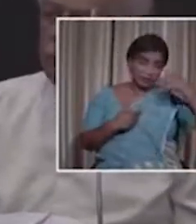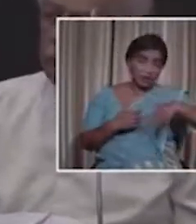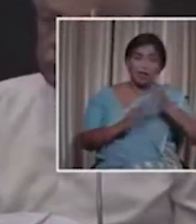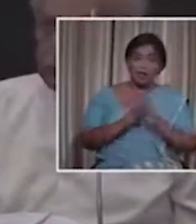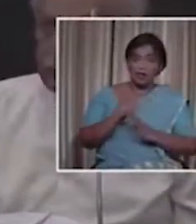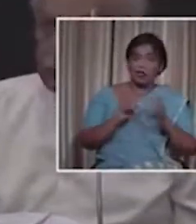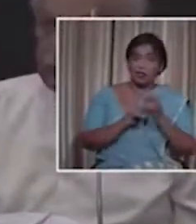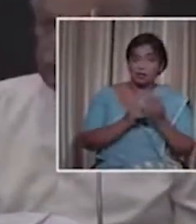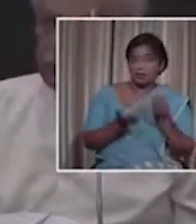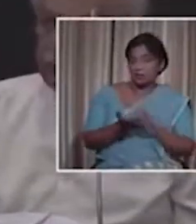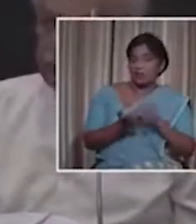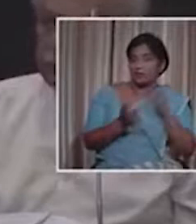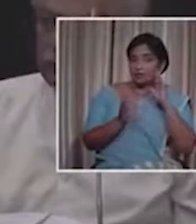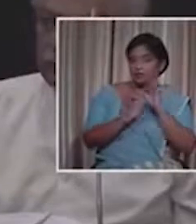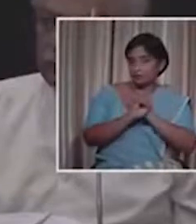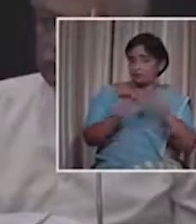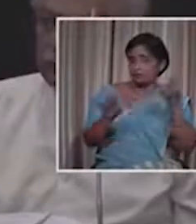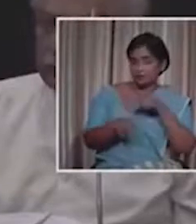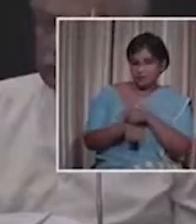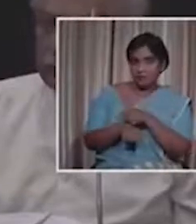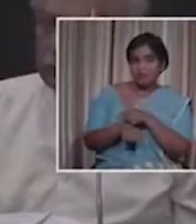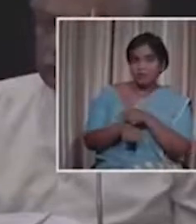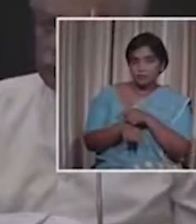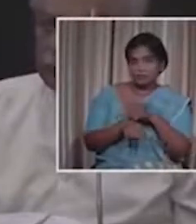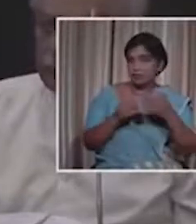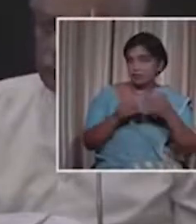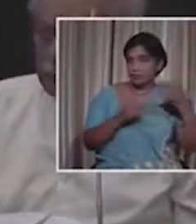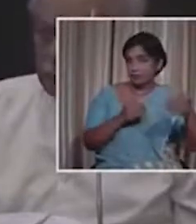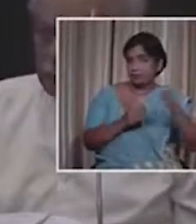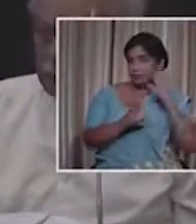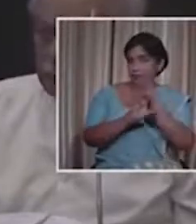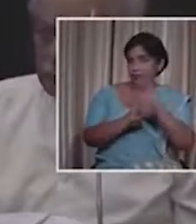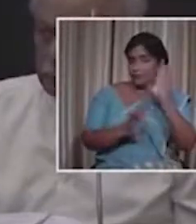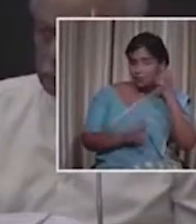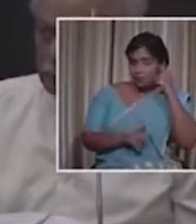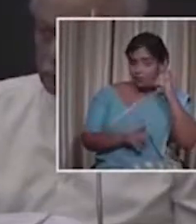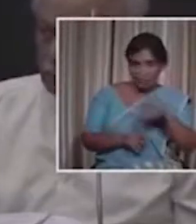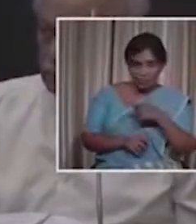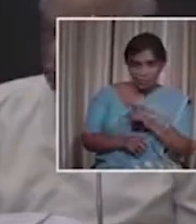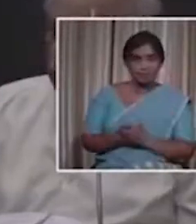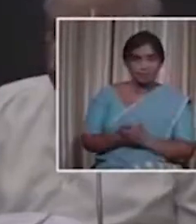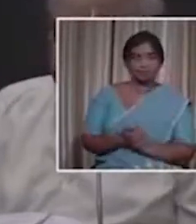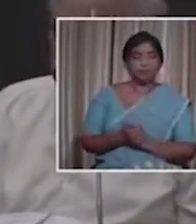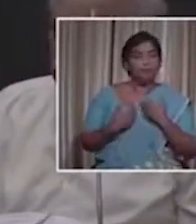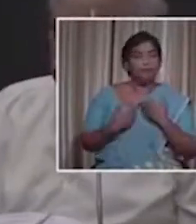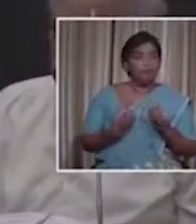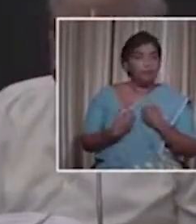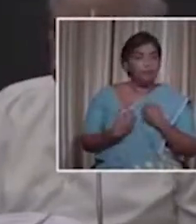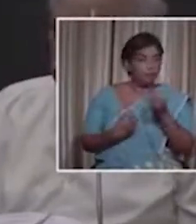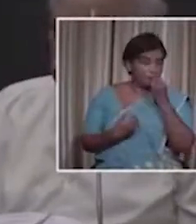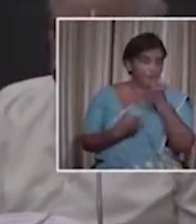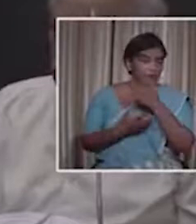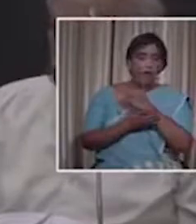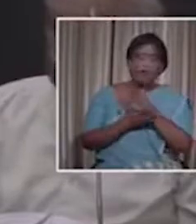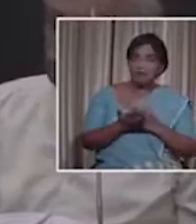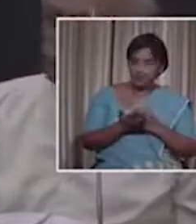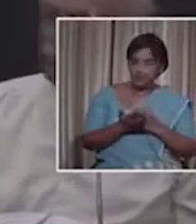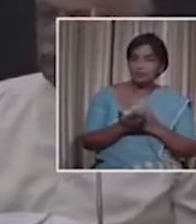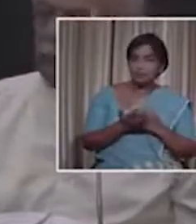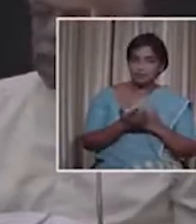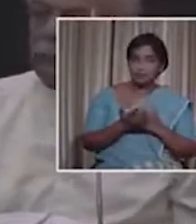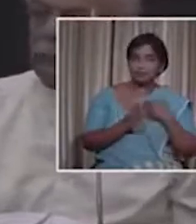தீர்க்க முடியாது. அதே போன்று மஜிக் ஆர்ப்பாட்டங்களின் ஊடாகவும் இந்த சவாலை வெற்றி கொள்ள முடியாது. மாறாக அர்ப்பணிப்பு மற்றும் அனுபவம்